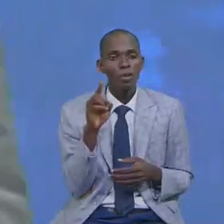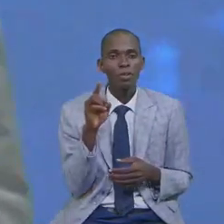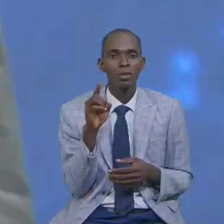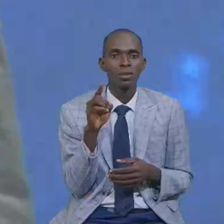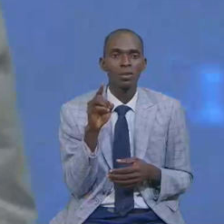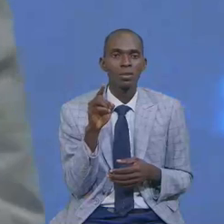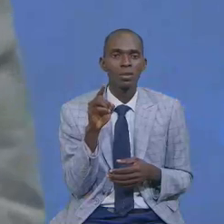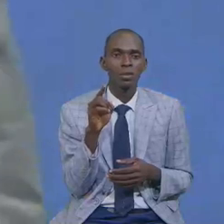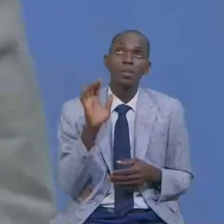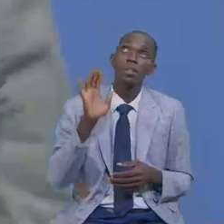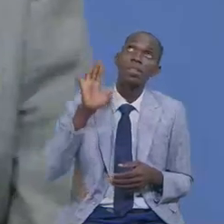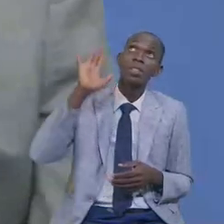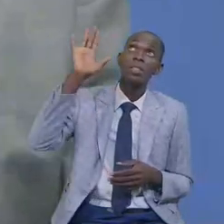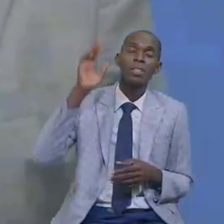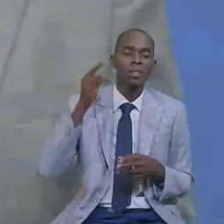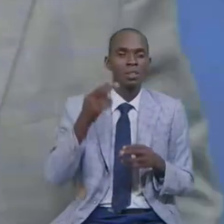nom.